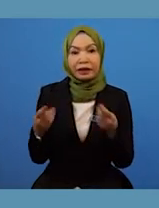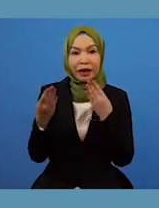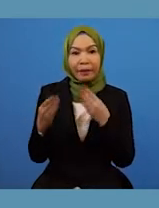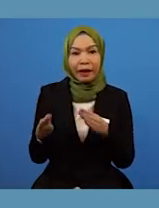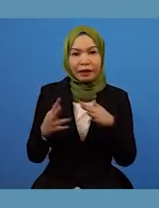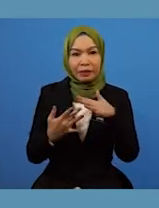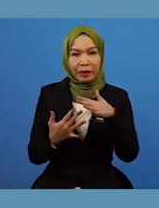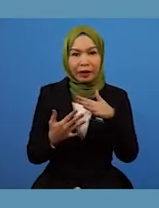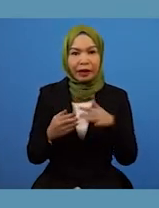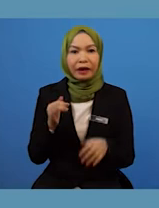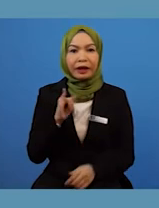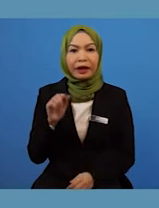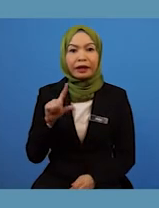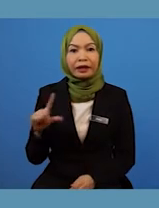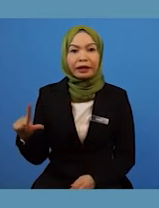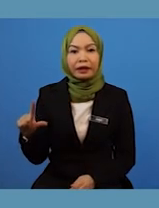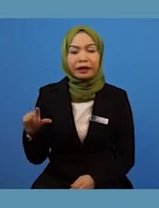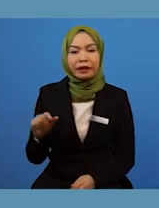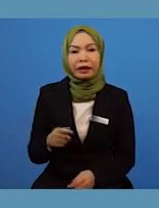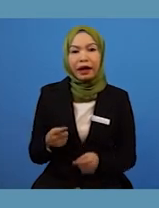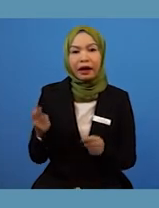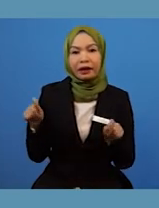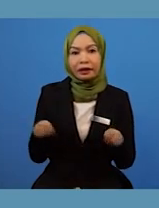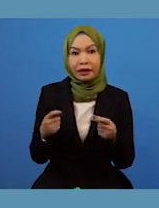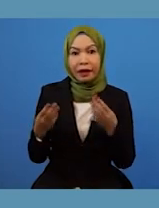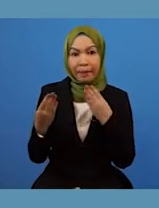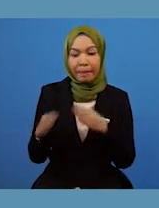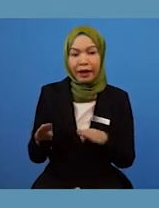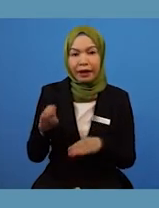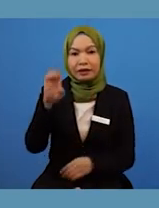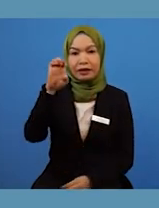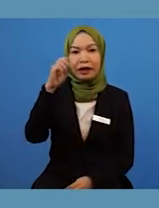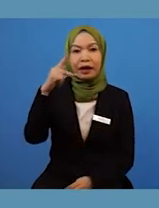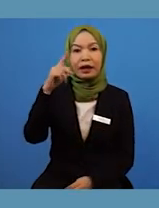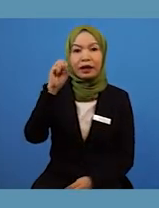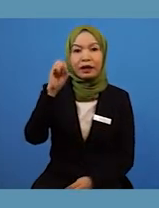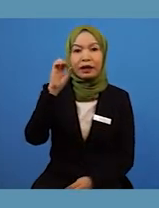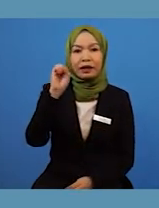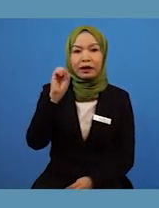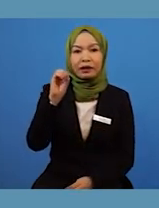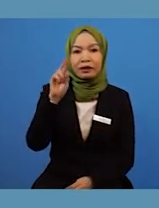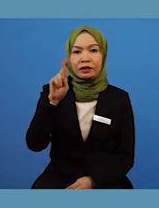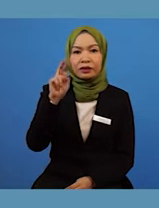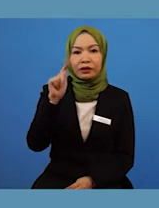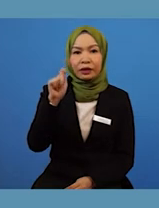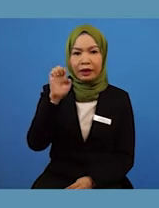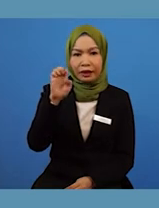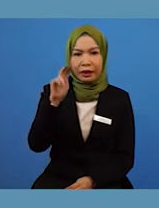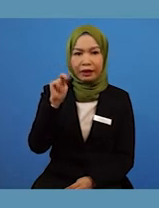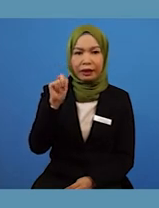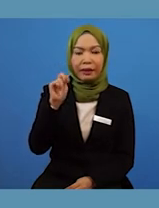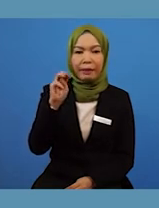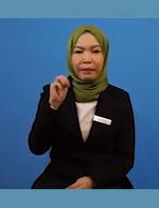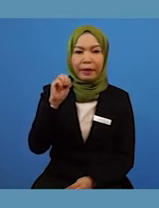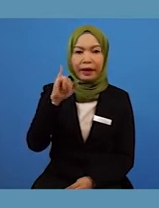balas eksotermik. Aras tenaga bahan tindak balas mestilah lebih tinggi